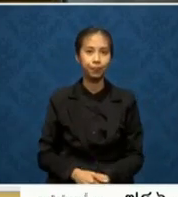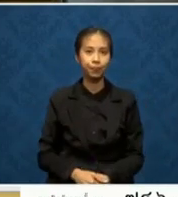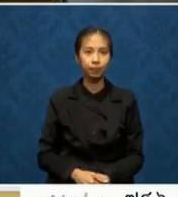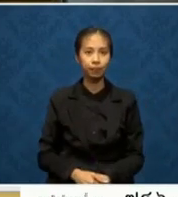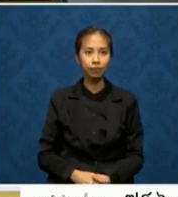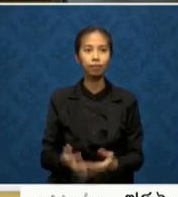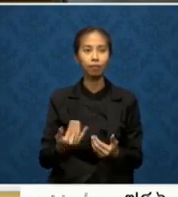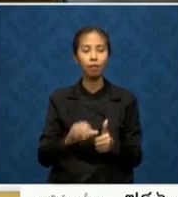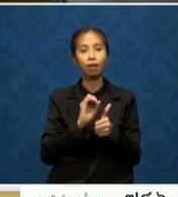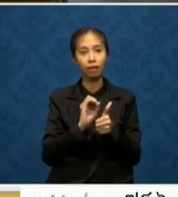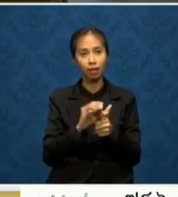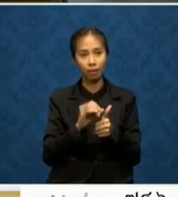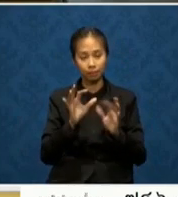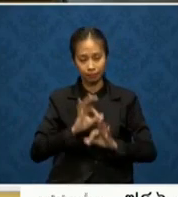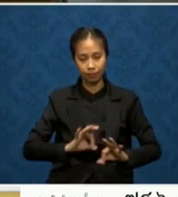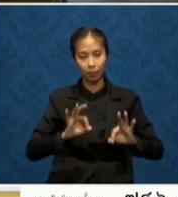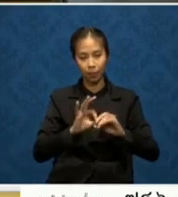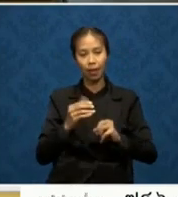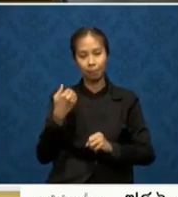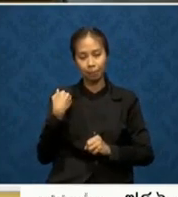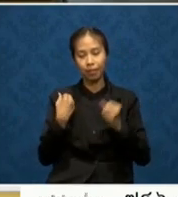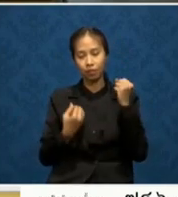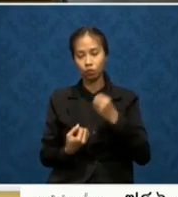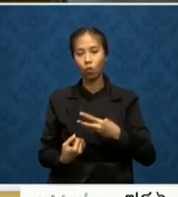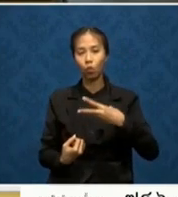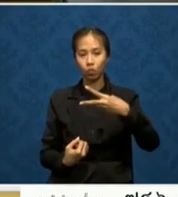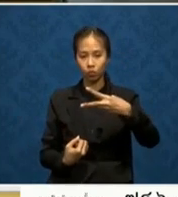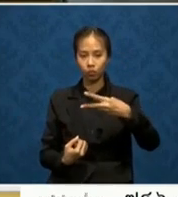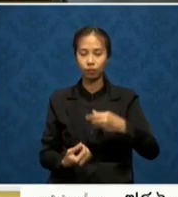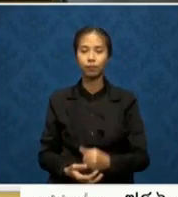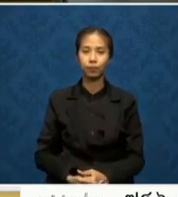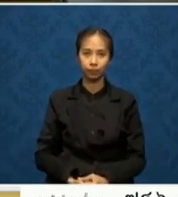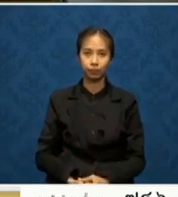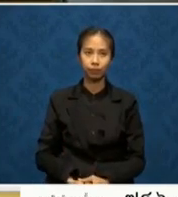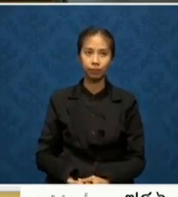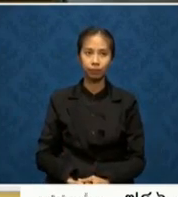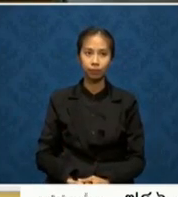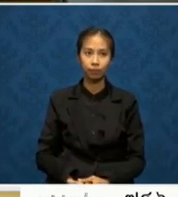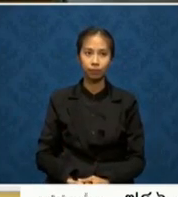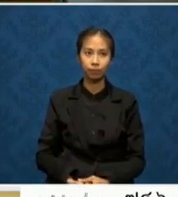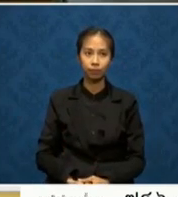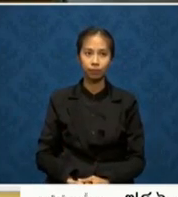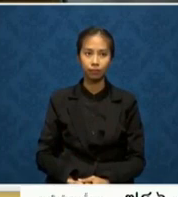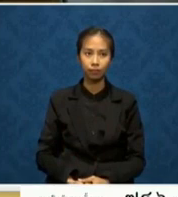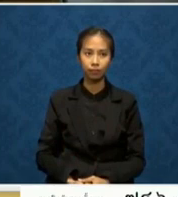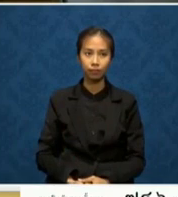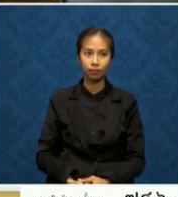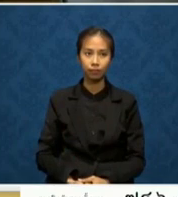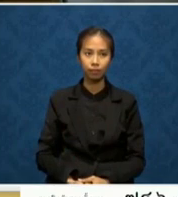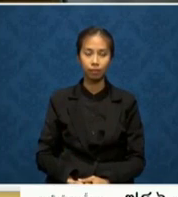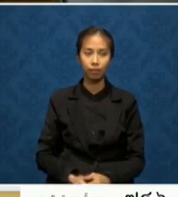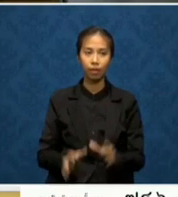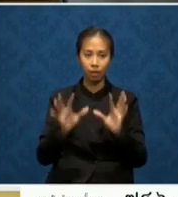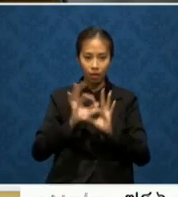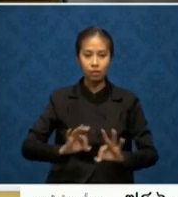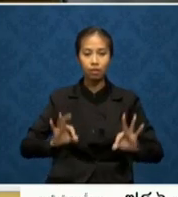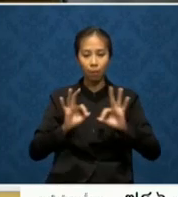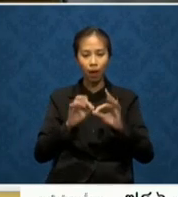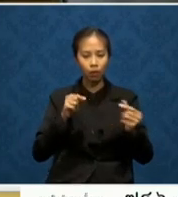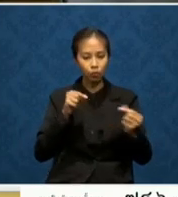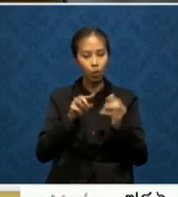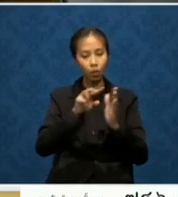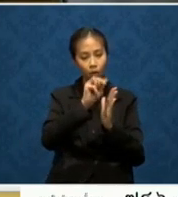ข้อแนะนำที่สำคัญของผมมี2ส่วนด้วยกันนะครับเรื่องที่สำคัญสำหรับการแถลงนโ